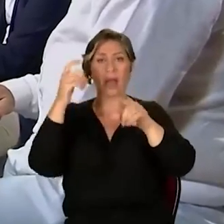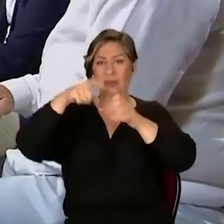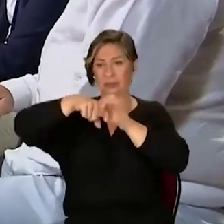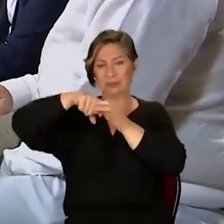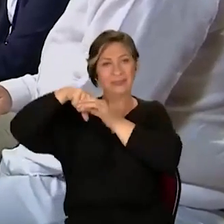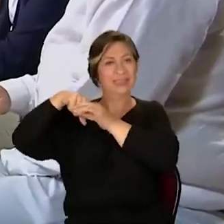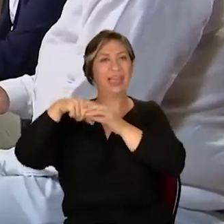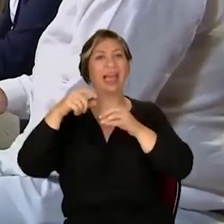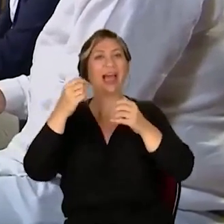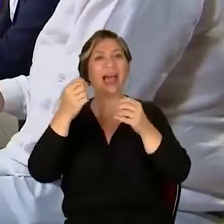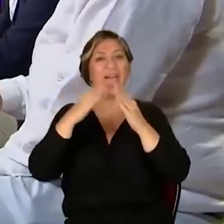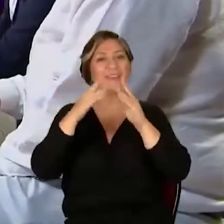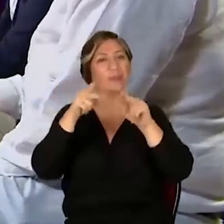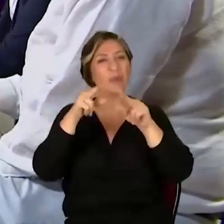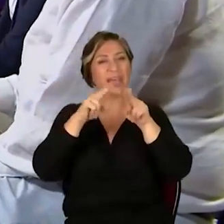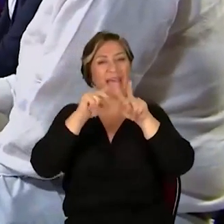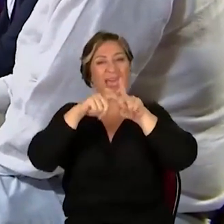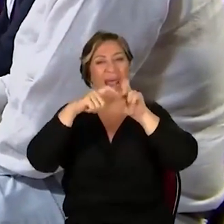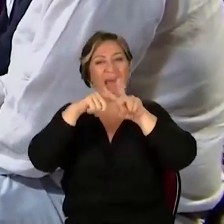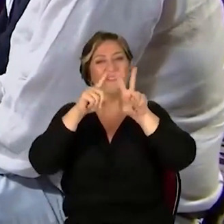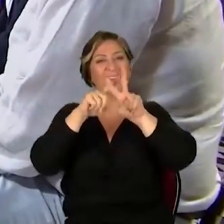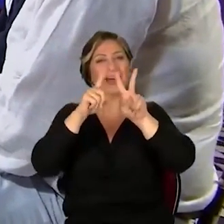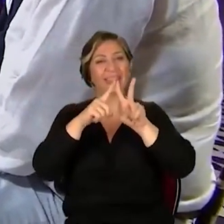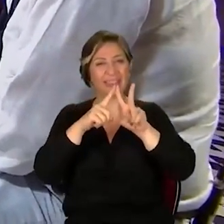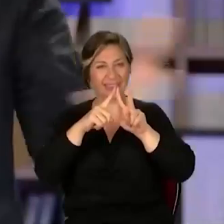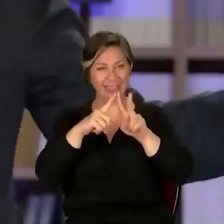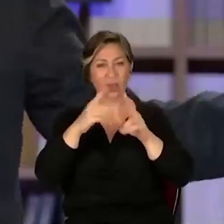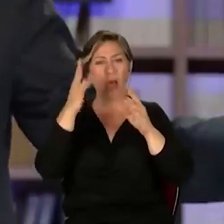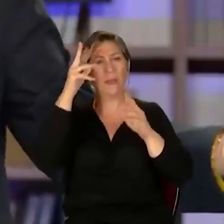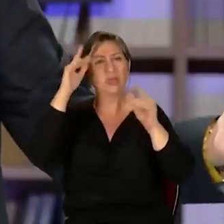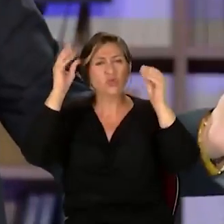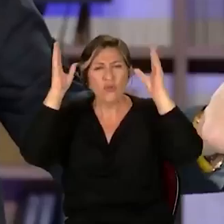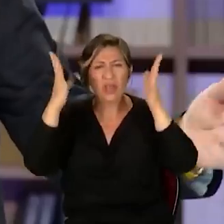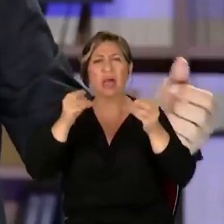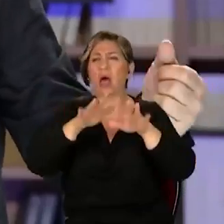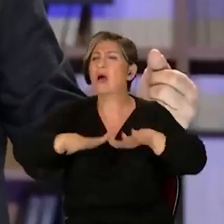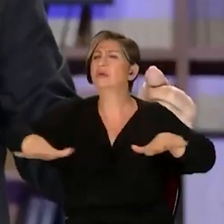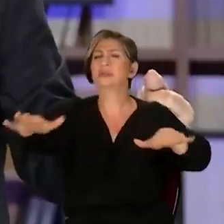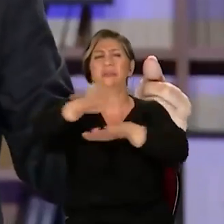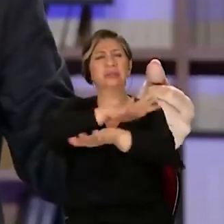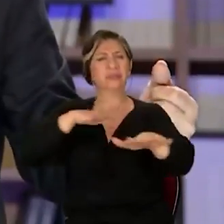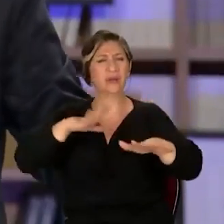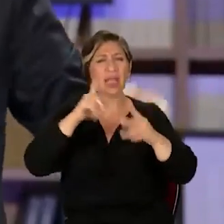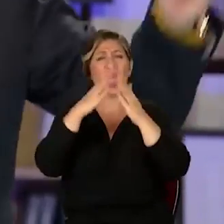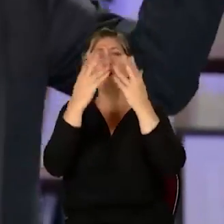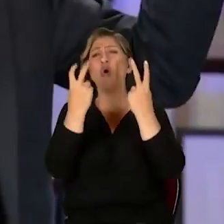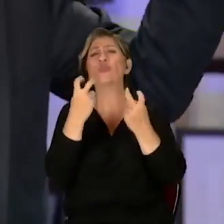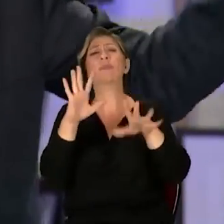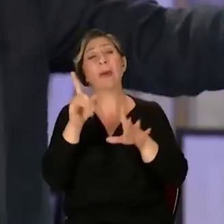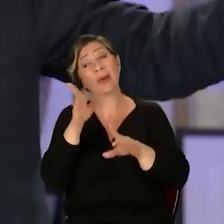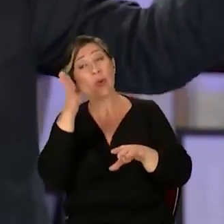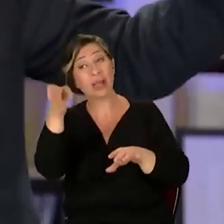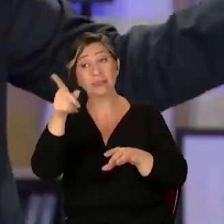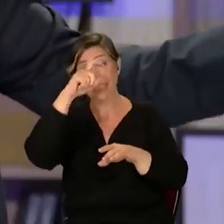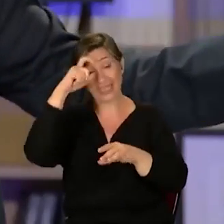takacak karavanlar satayım sana. Hatta bende Amerika Birleşik Devletleri'nde çok fazla arazi var. Sana sadece evinde oturma, bir de şuralardan